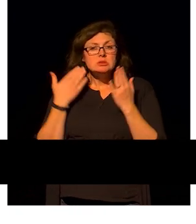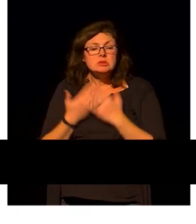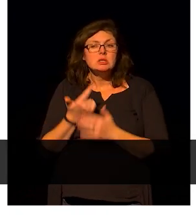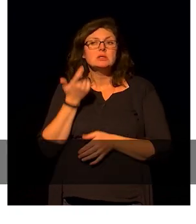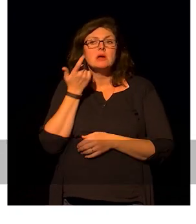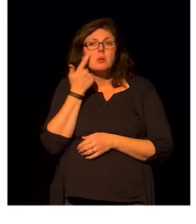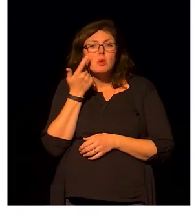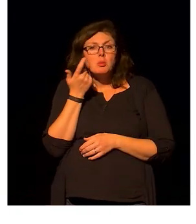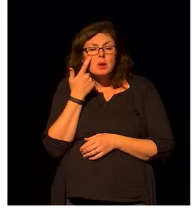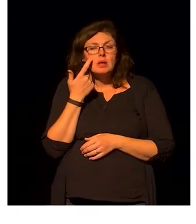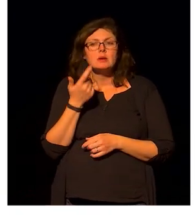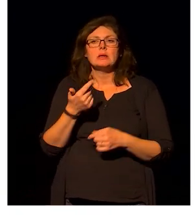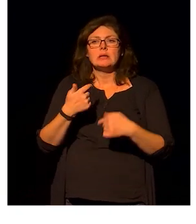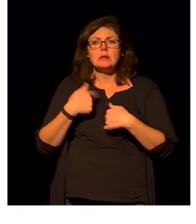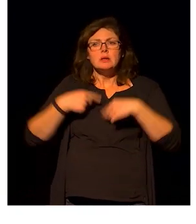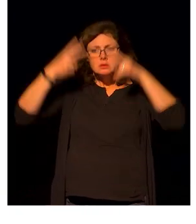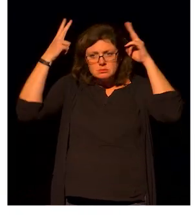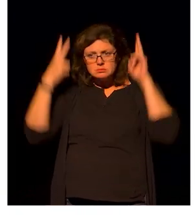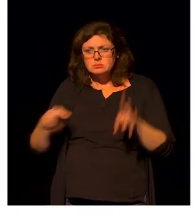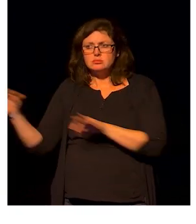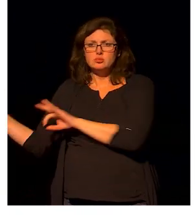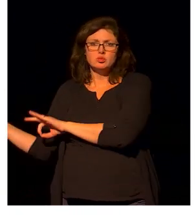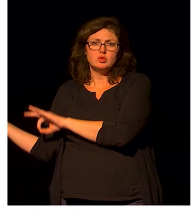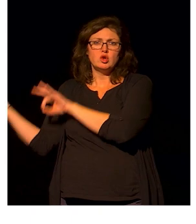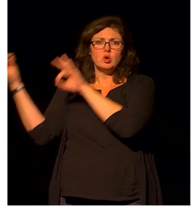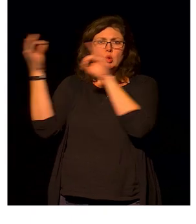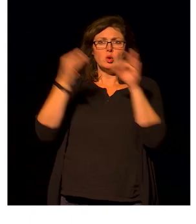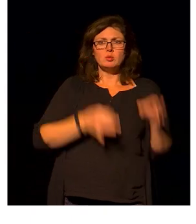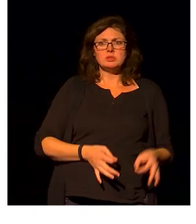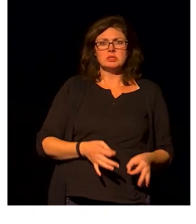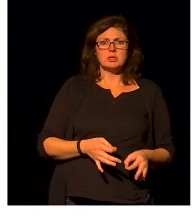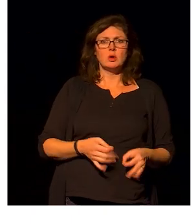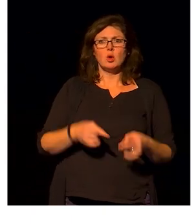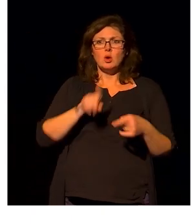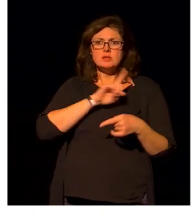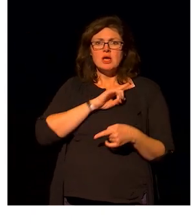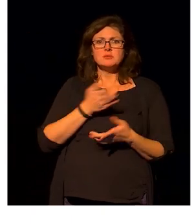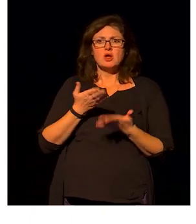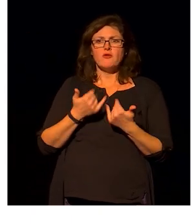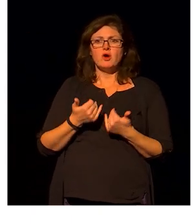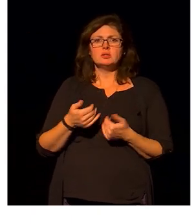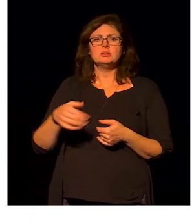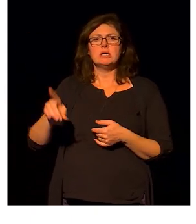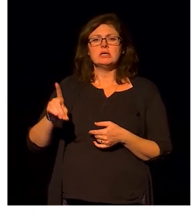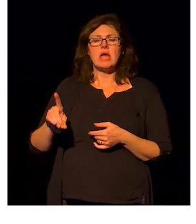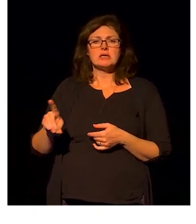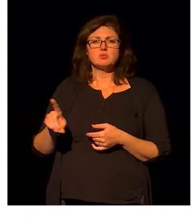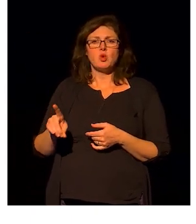natürlich übergesiedelt bin und von einem Diaspora-Juden zu einem